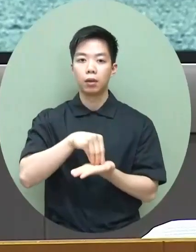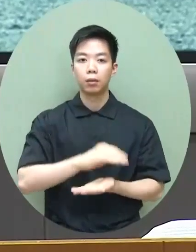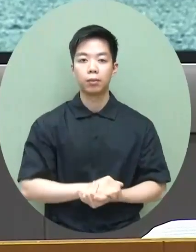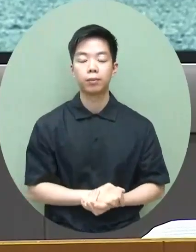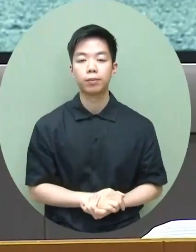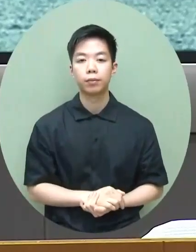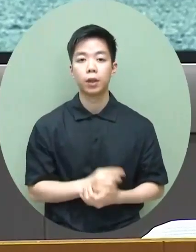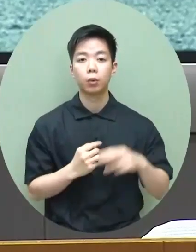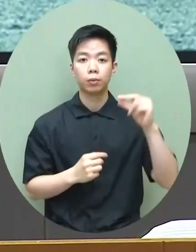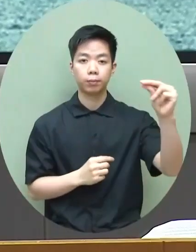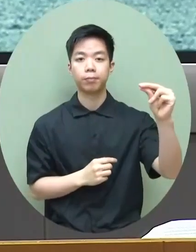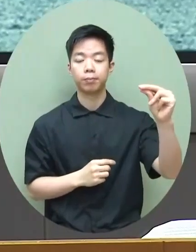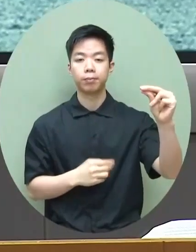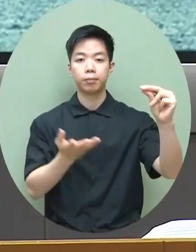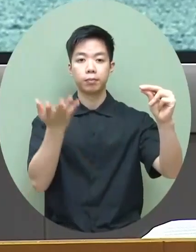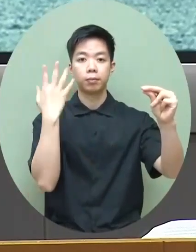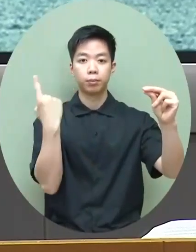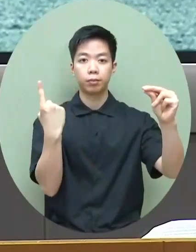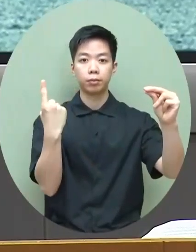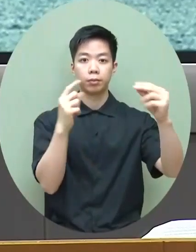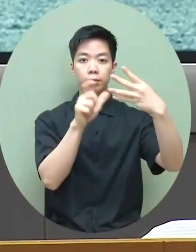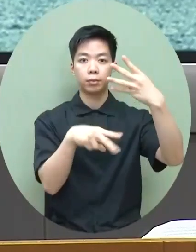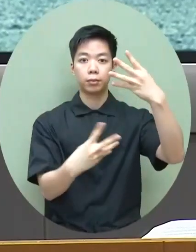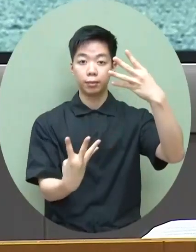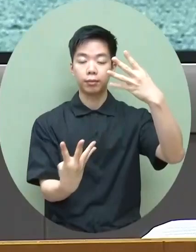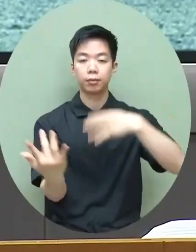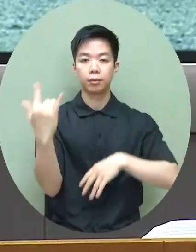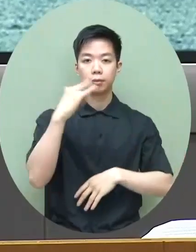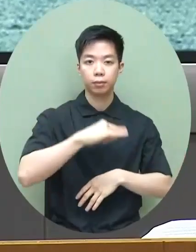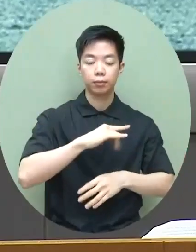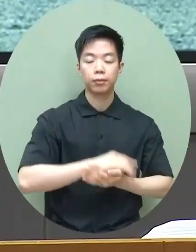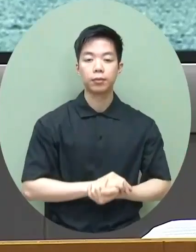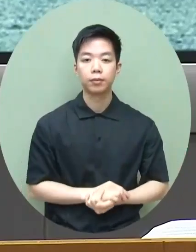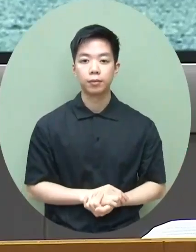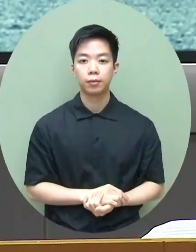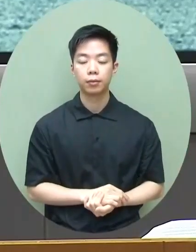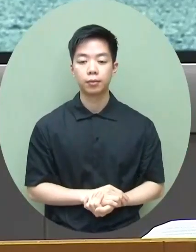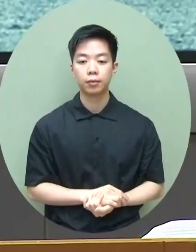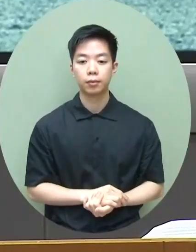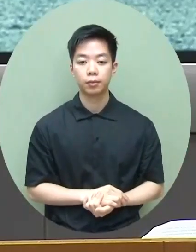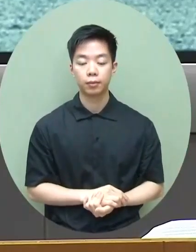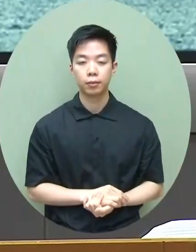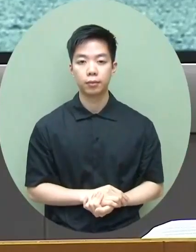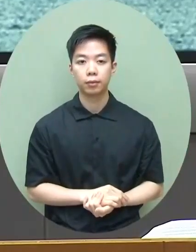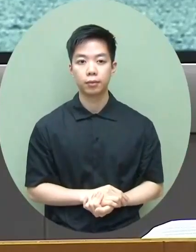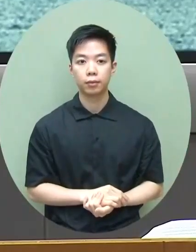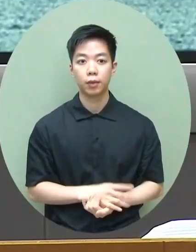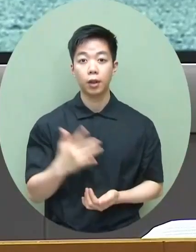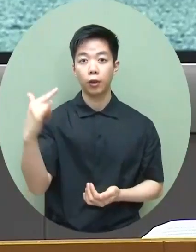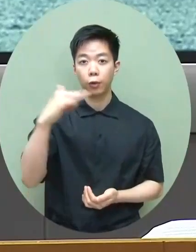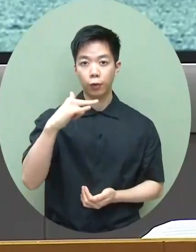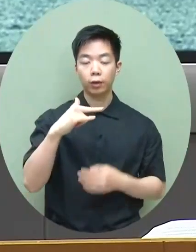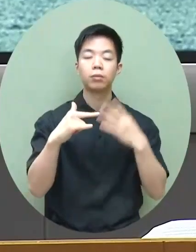喺4月24日到港人士咧，就影響咗4個航班啦，就一個係